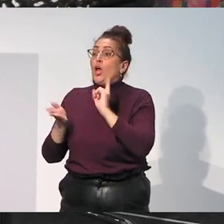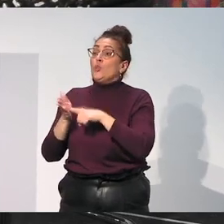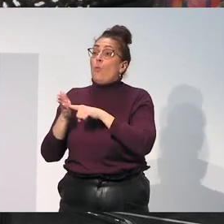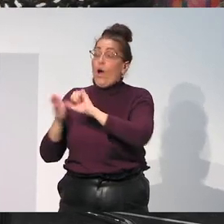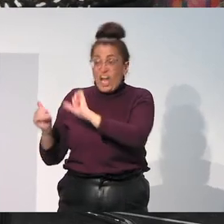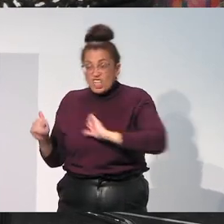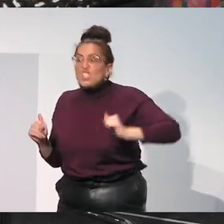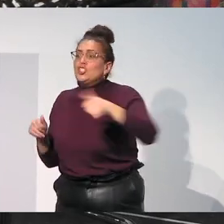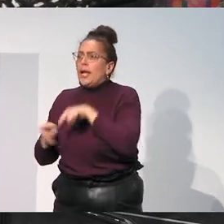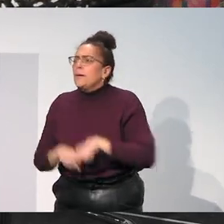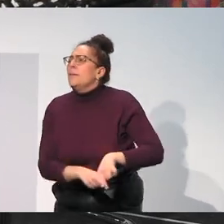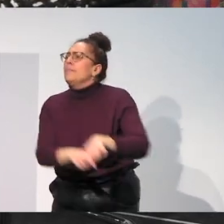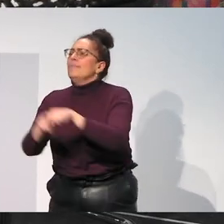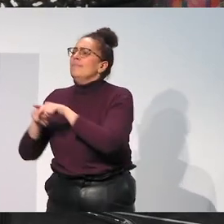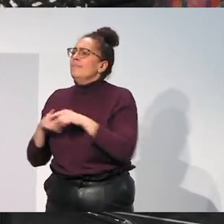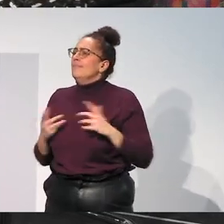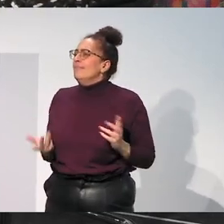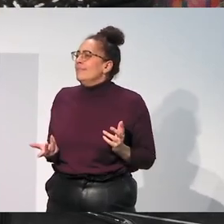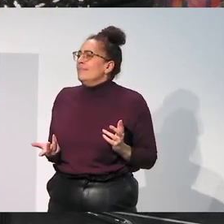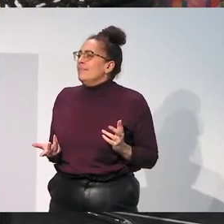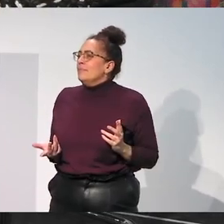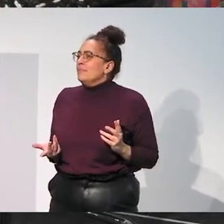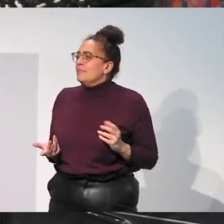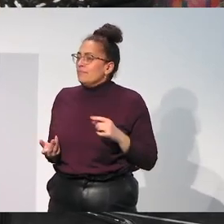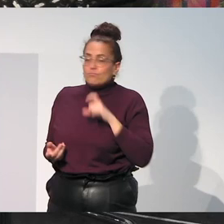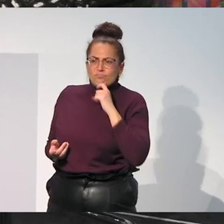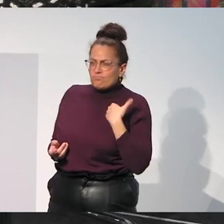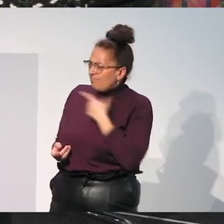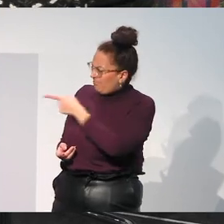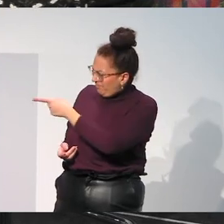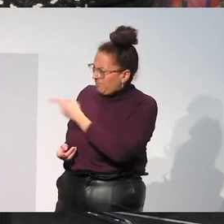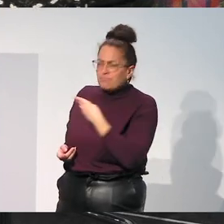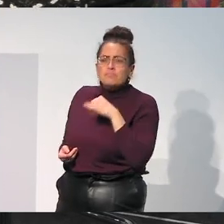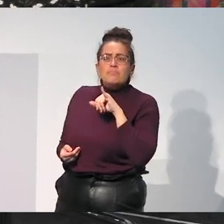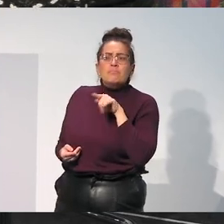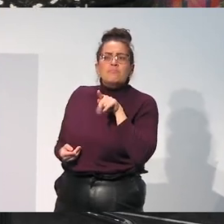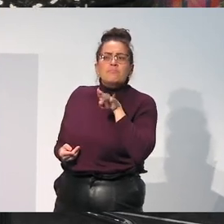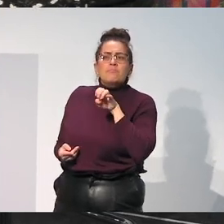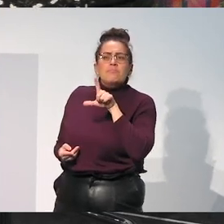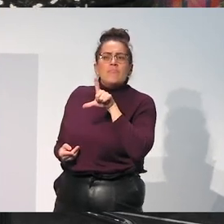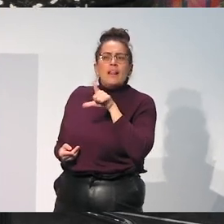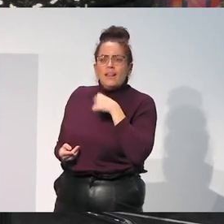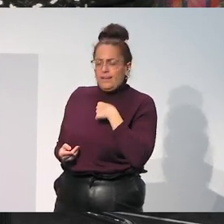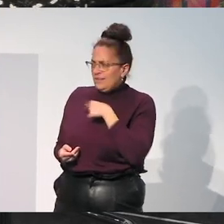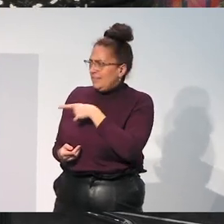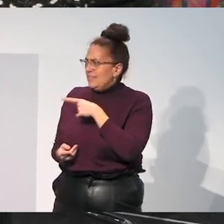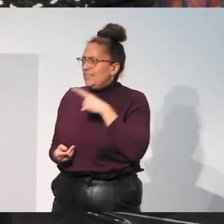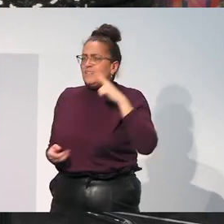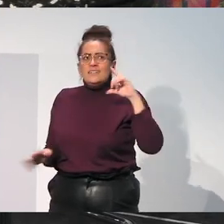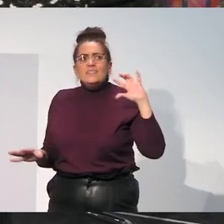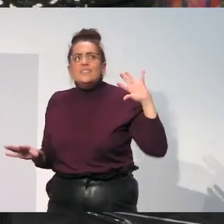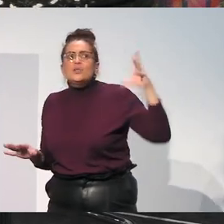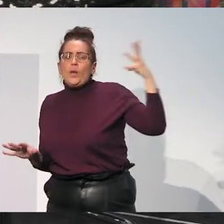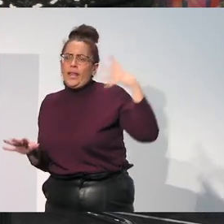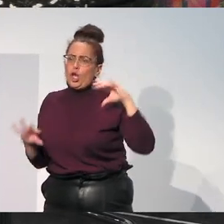c'est, en plus, donc, Miguel, tu parlais de l'architecture solaire. Les Grecs sont les